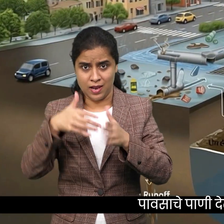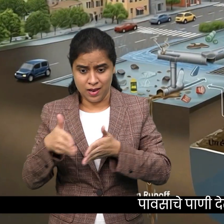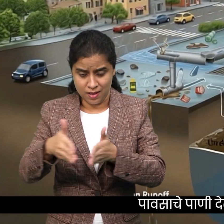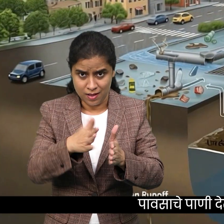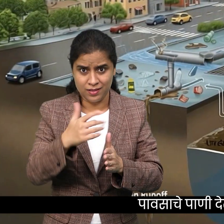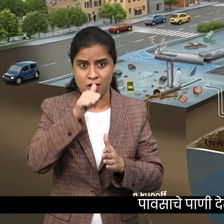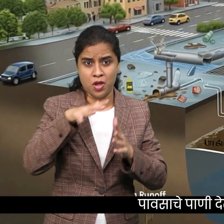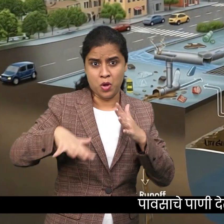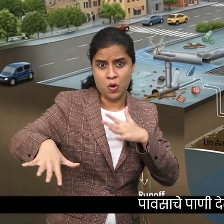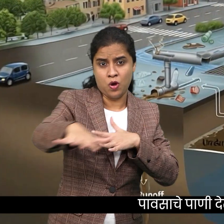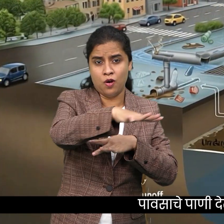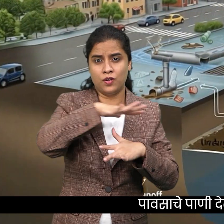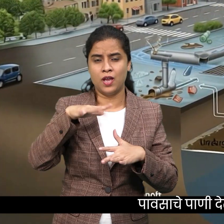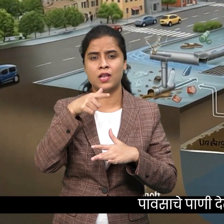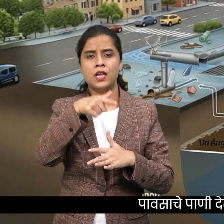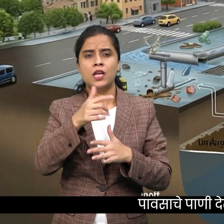जाते.